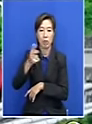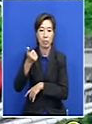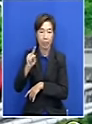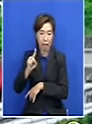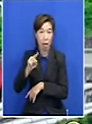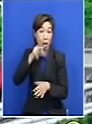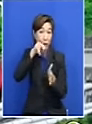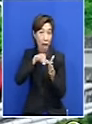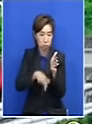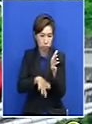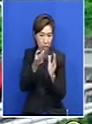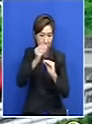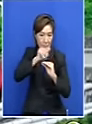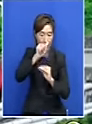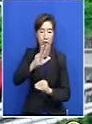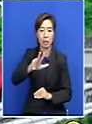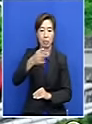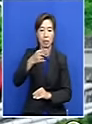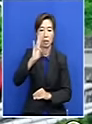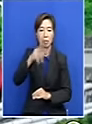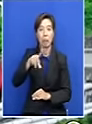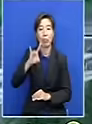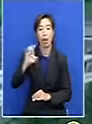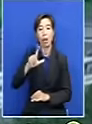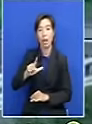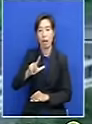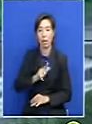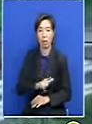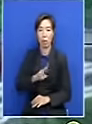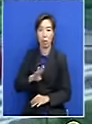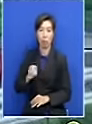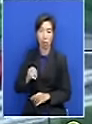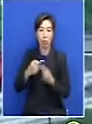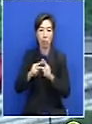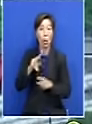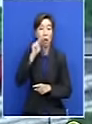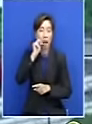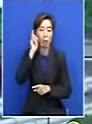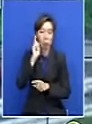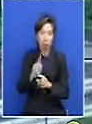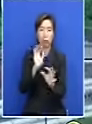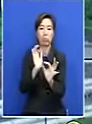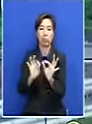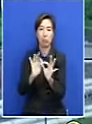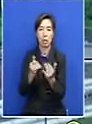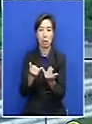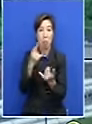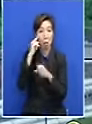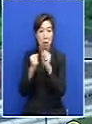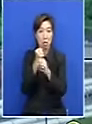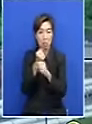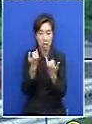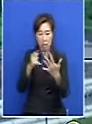ครับรับน้ำได้อีก 37,800 ล้านลูกบาศก์เมตรนะครับแต่ก็ยังคงต้องใช้น้ำอย่างประหยัดนะครับเพราะว่าในช่วงของปลาย